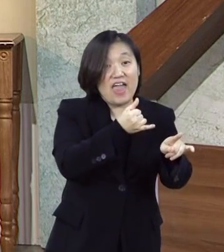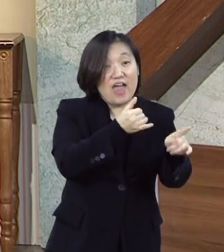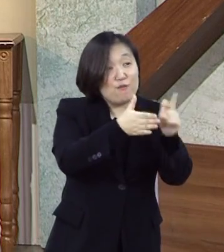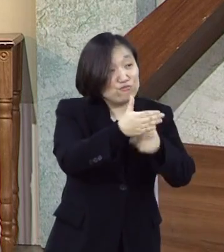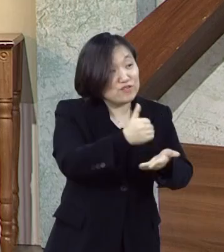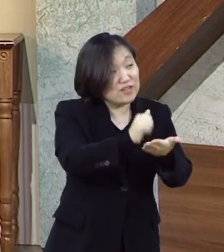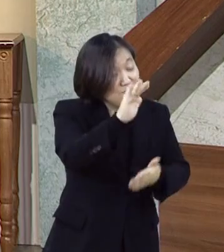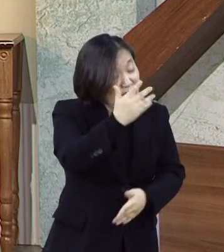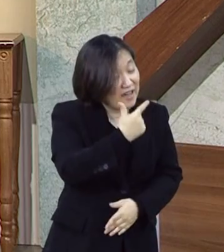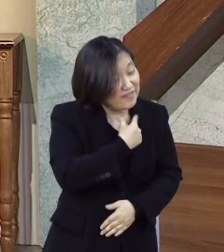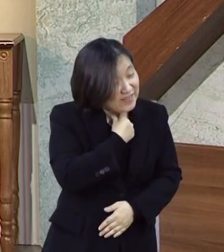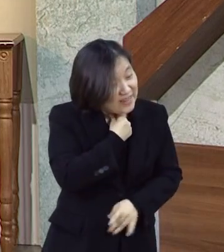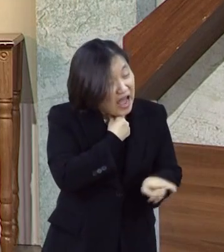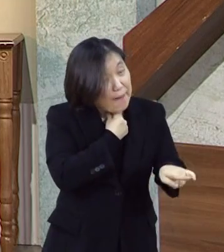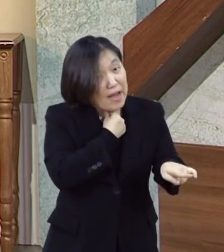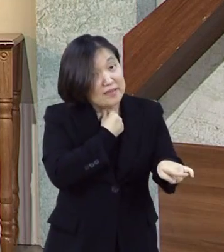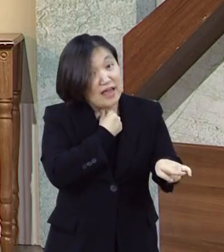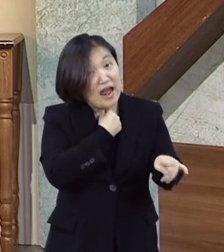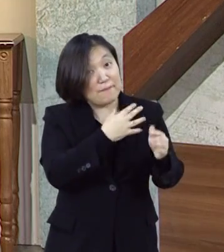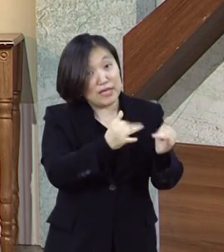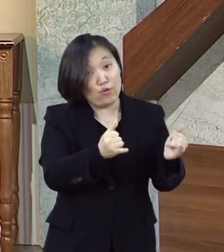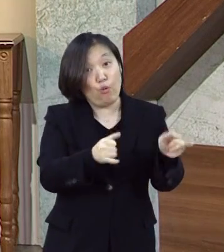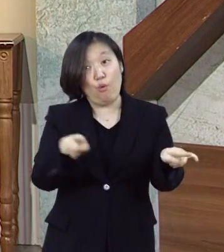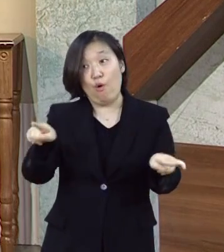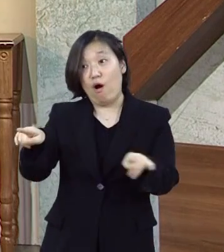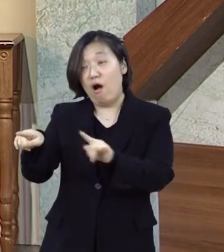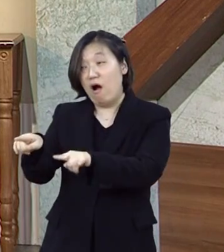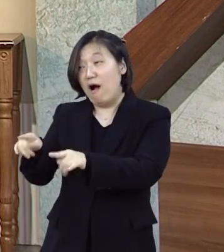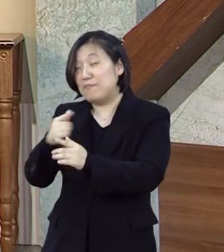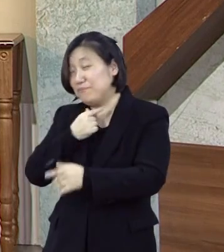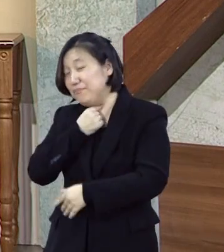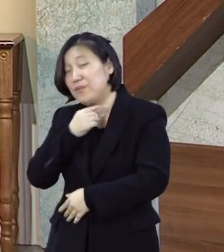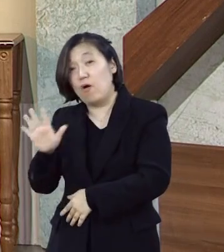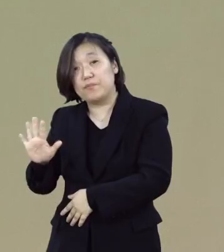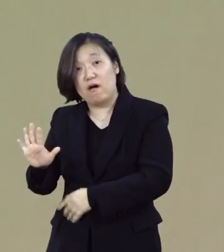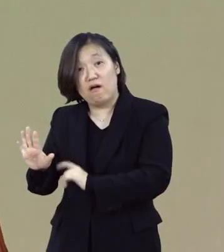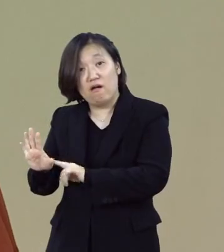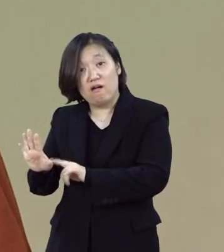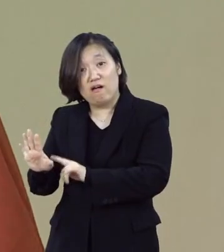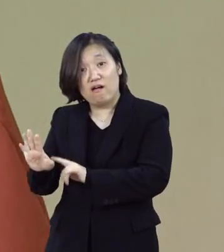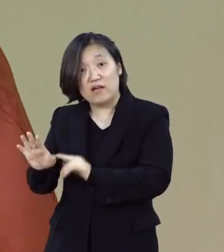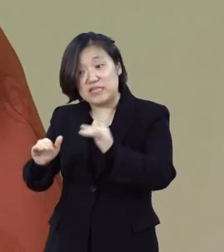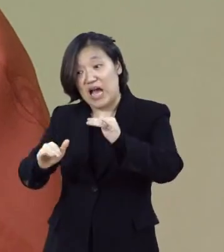한 거의 복의 차이가 하늘과 땅만큼 벌어진다고 합니다.